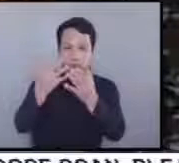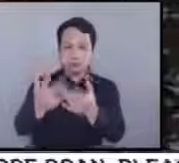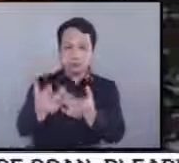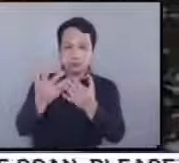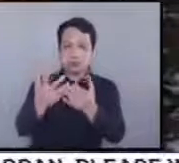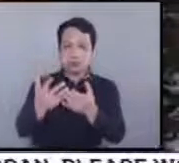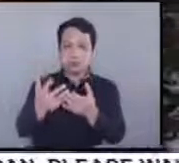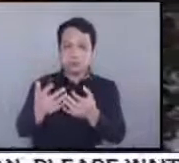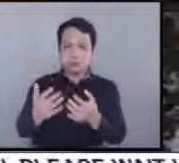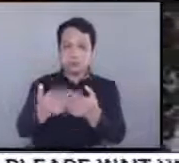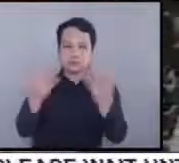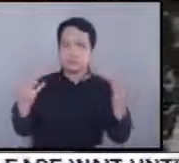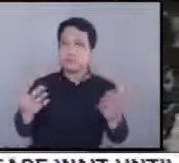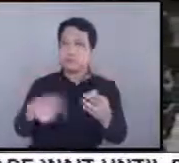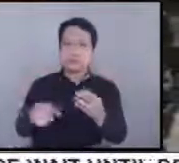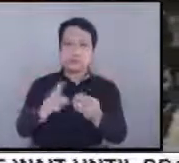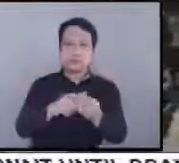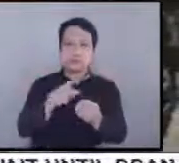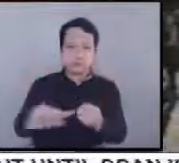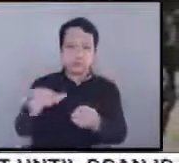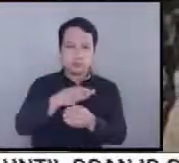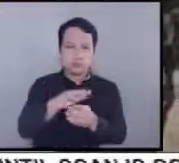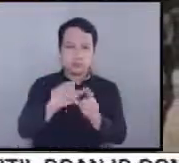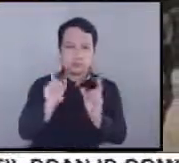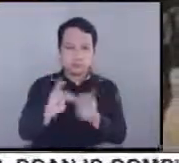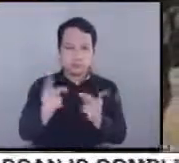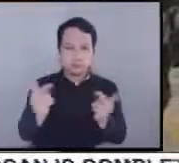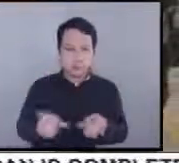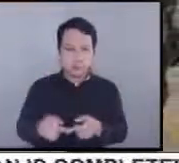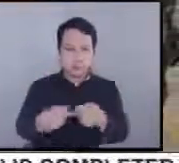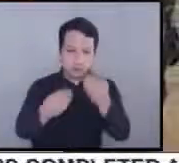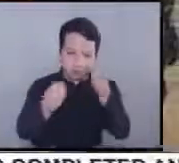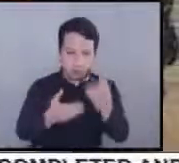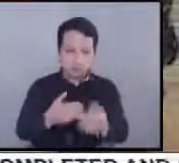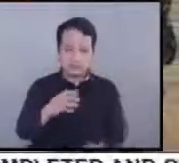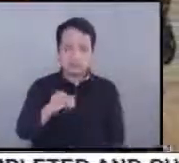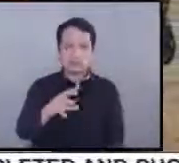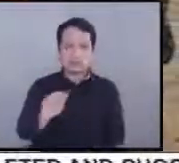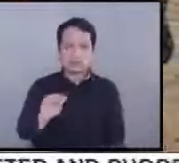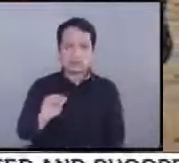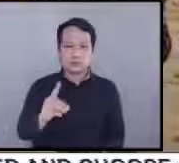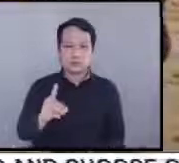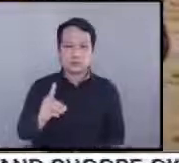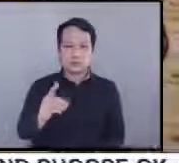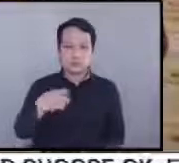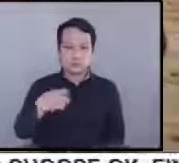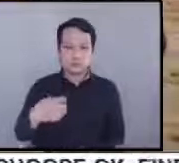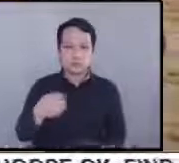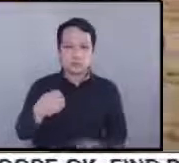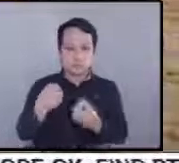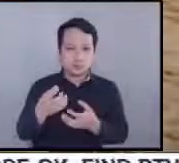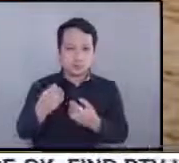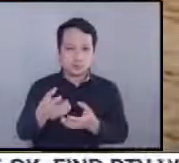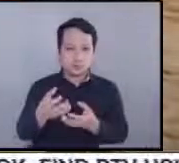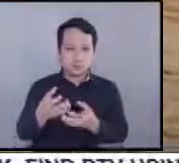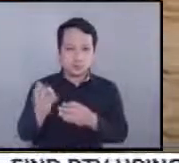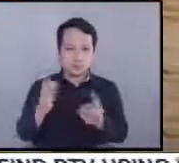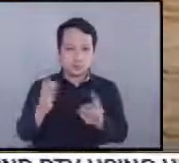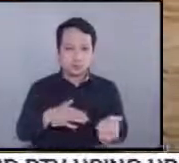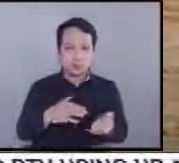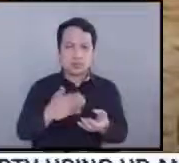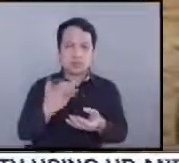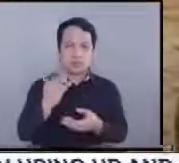apoy ang halos buong complex. Sa pahayag ng IMO, State Police Command, karamihan umano sa mga nasawi sa insidente ay